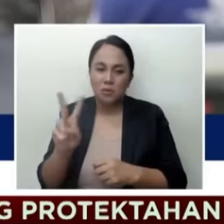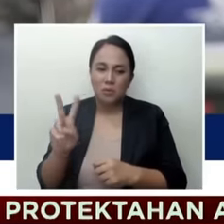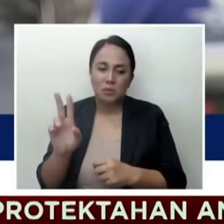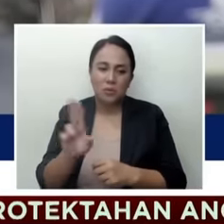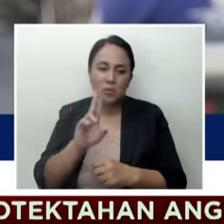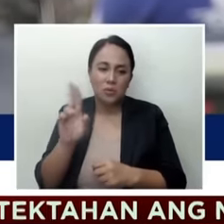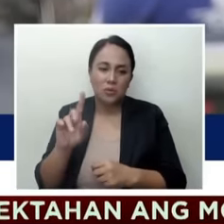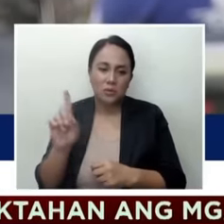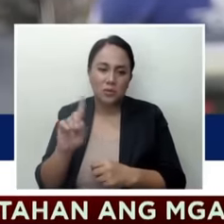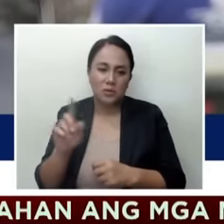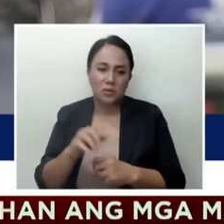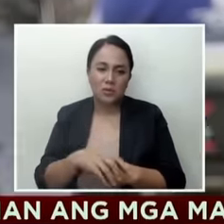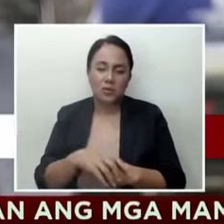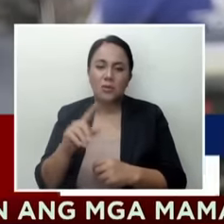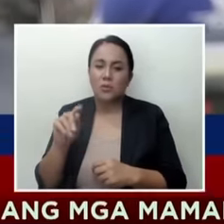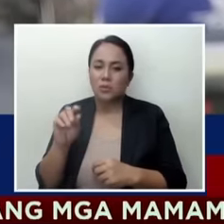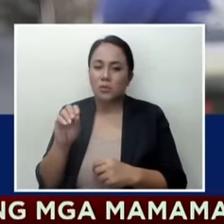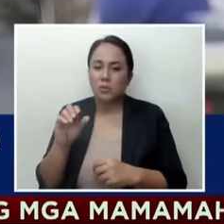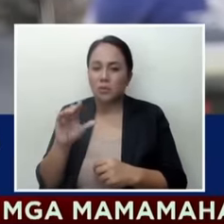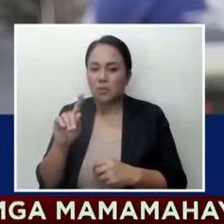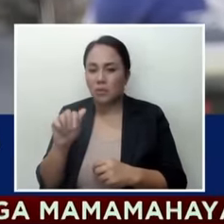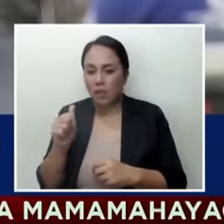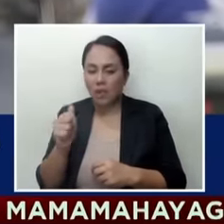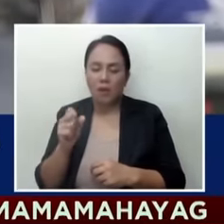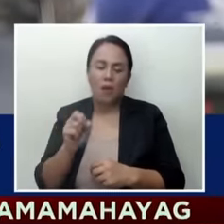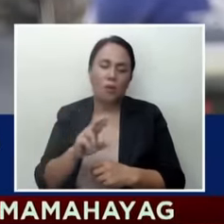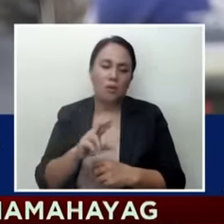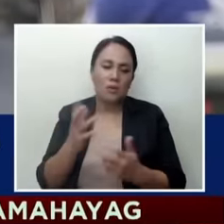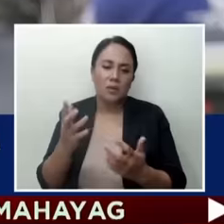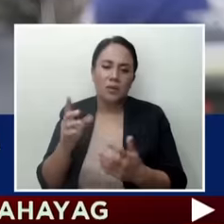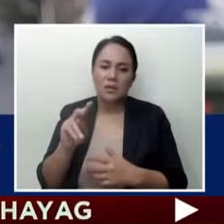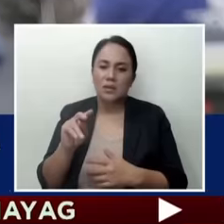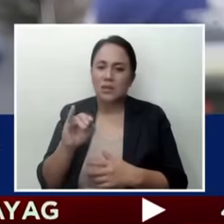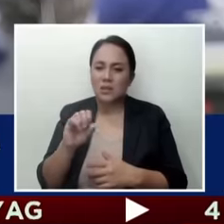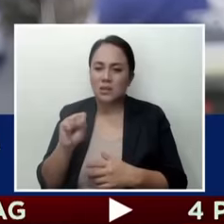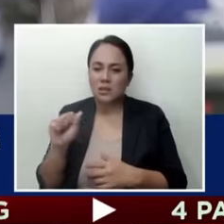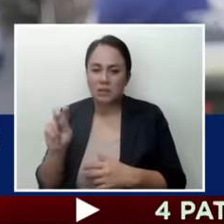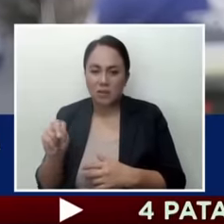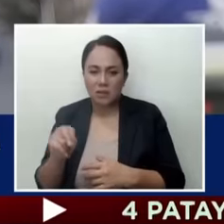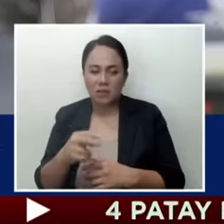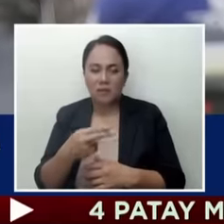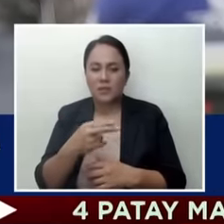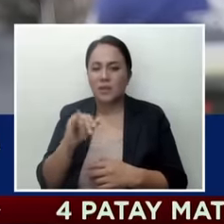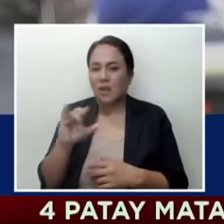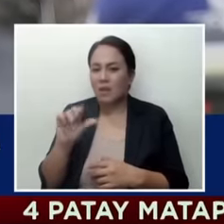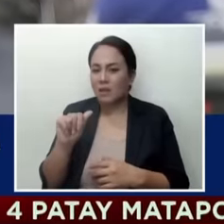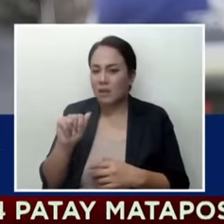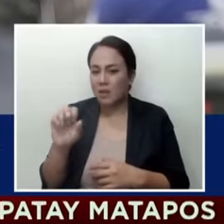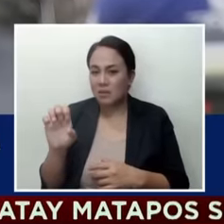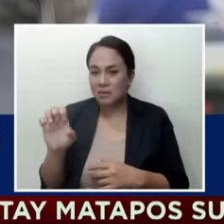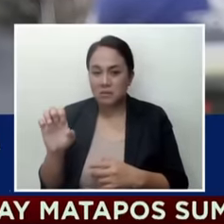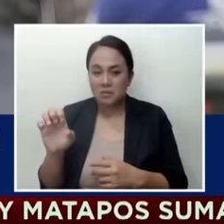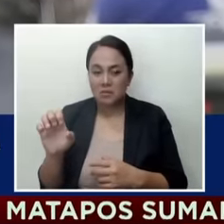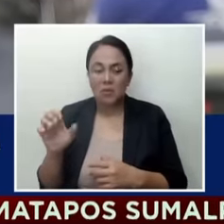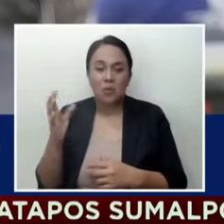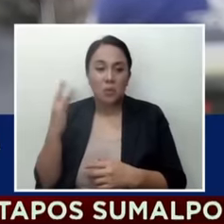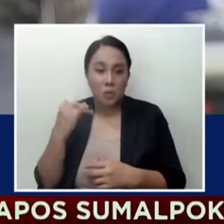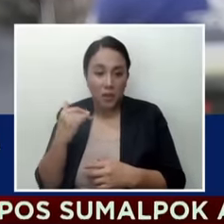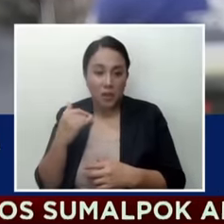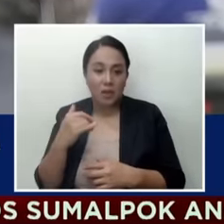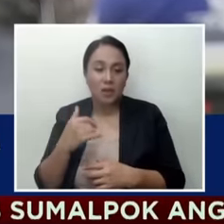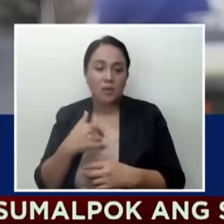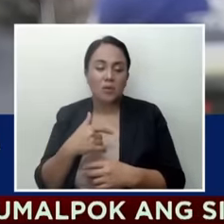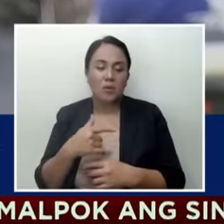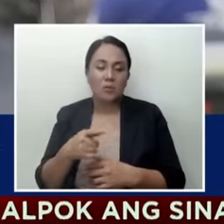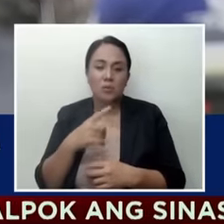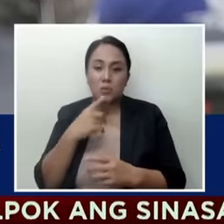lang kami ng mga Toyota or Nissan. Yes, high-ace. Oo. Bukod kasi sa mas